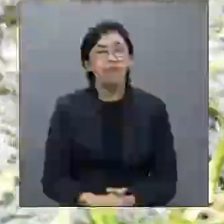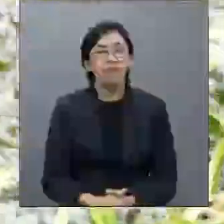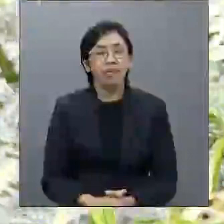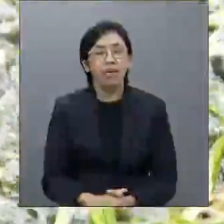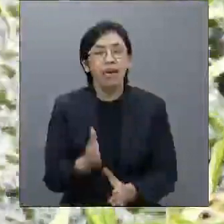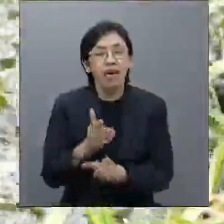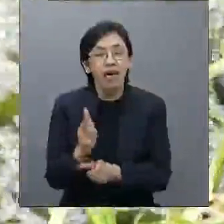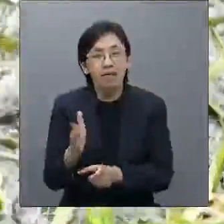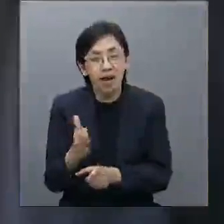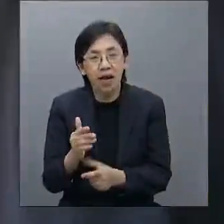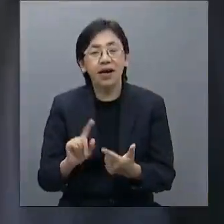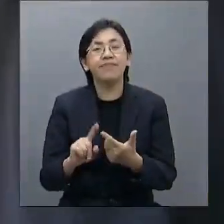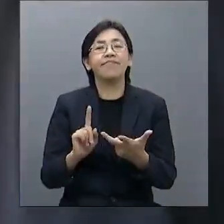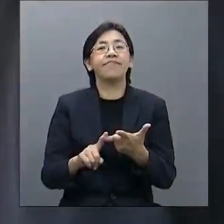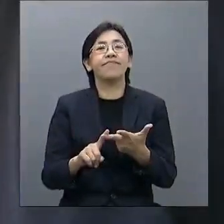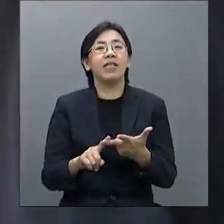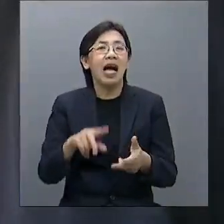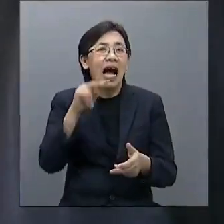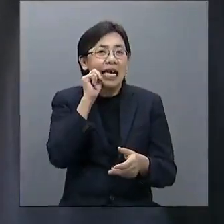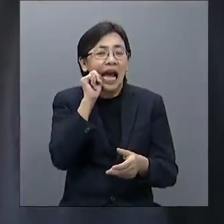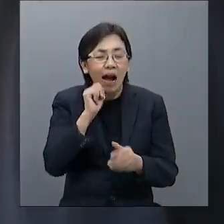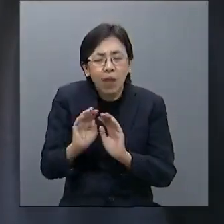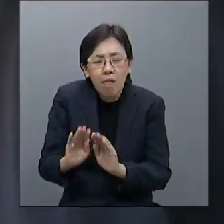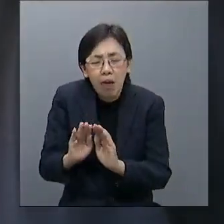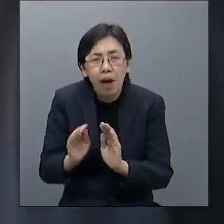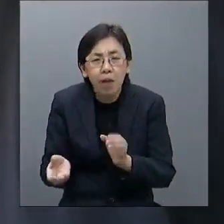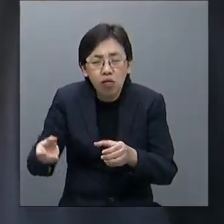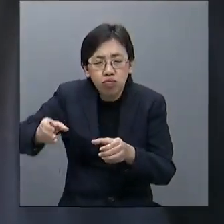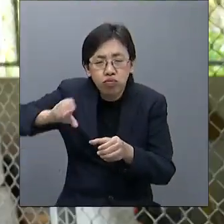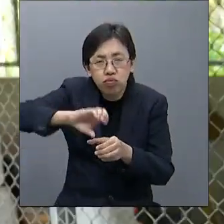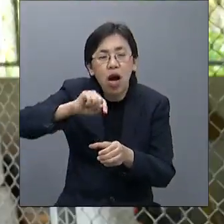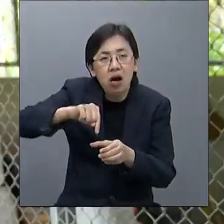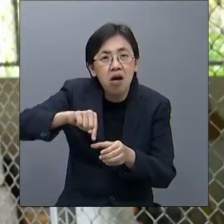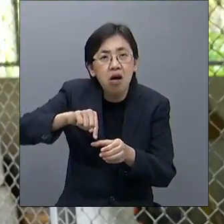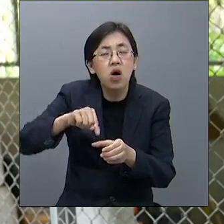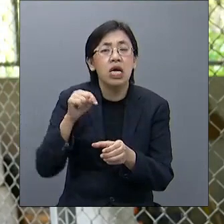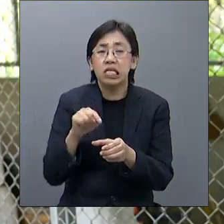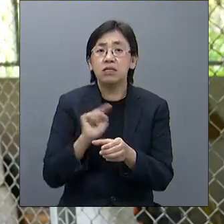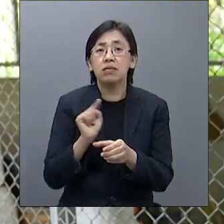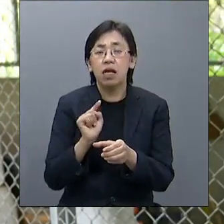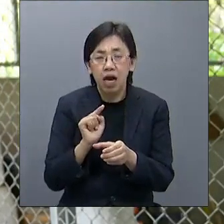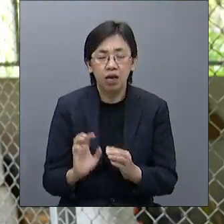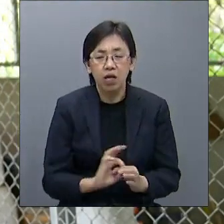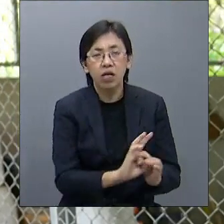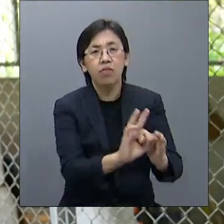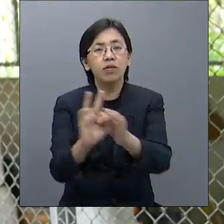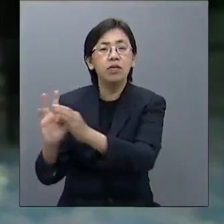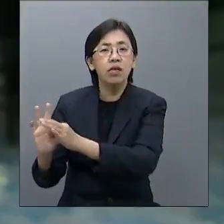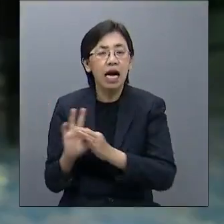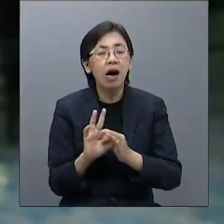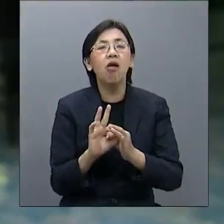ถมไปด้วยเรื่องของการทำน้ำหมักชีวภาพนะครับเพราะว่ามันจะได้เป็นกระบวนการที่ครบวงจรนะครับเรา